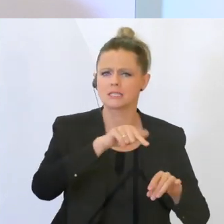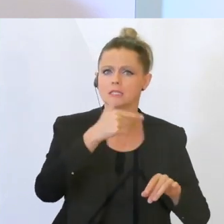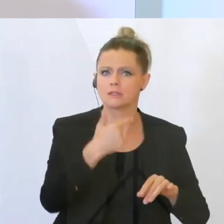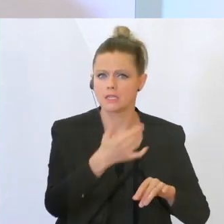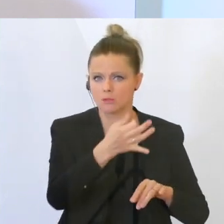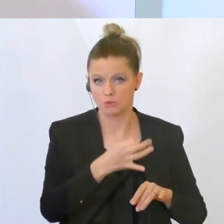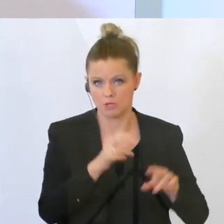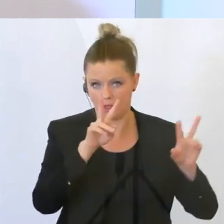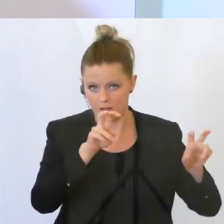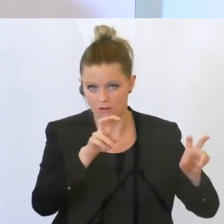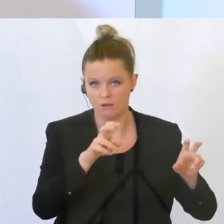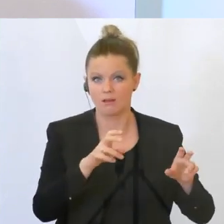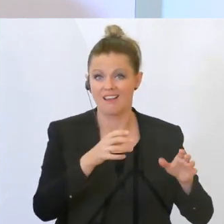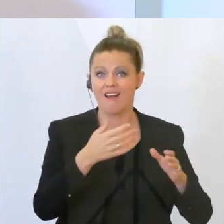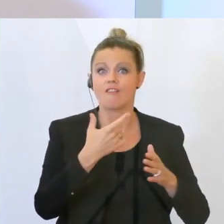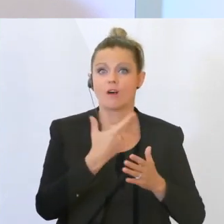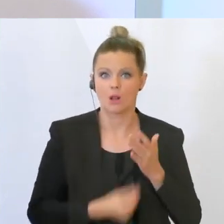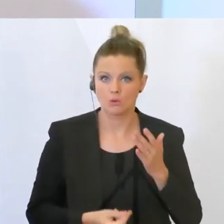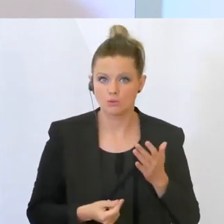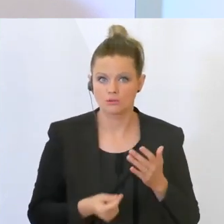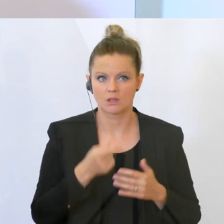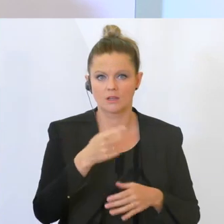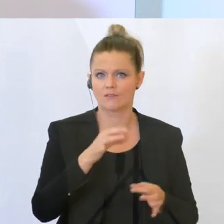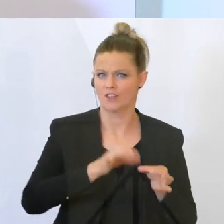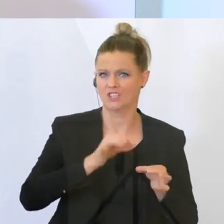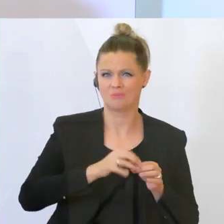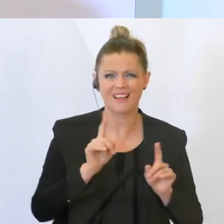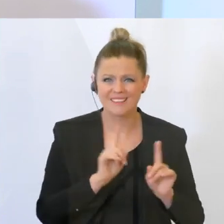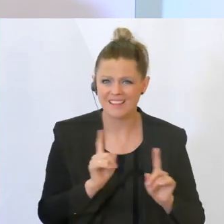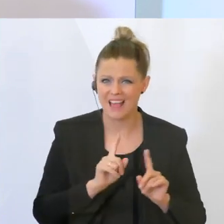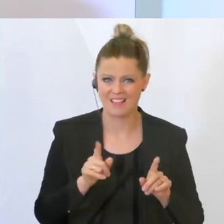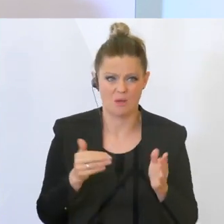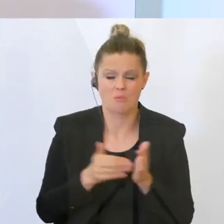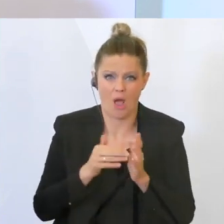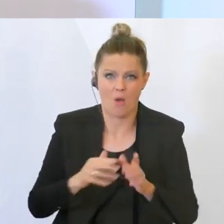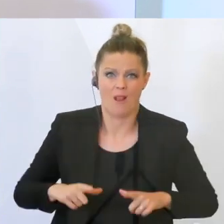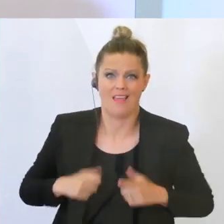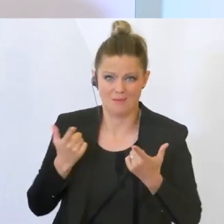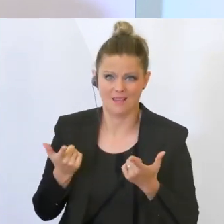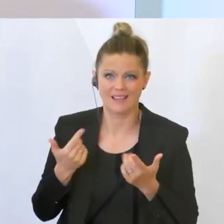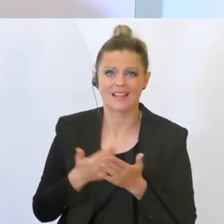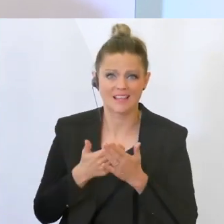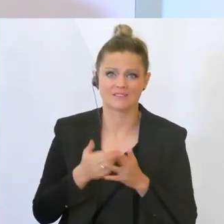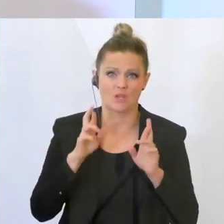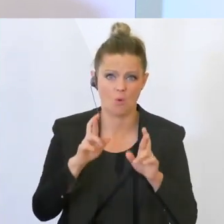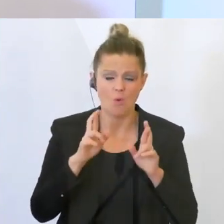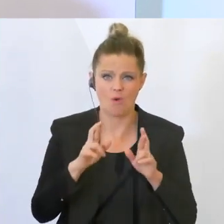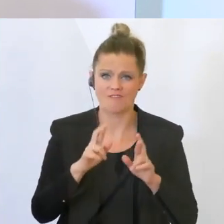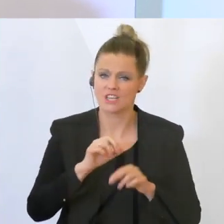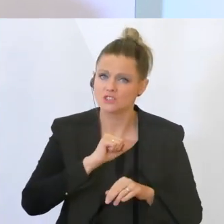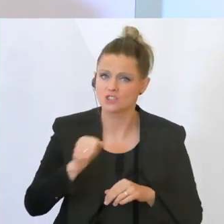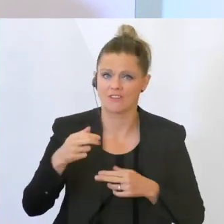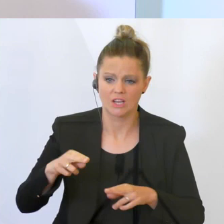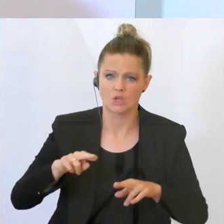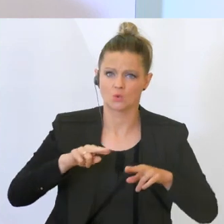verlieren, das oft ein Betrag ist, der ja nicht eine Sparquote darstellt, sondern auch zum Leben benötigt wird. Das heißt, ich hoffe, dass wir so rasch wie möglich